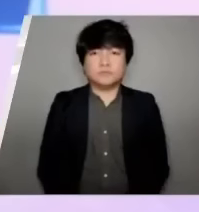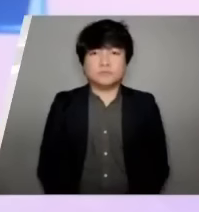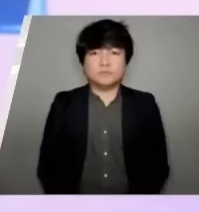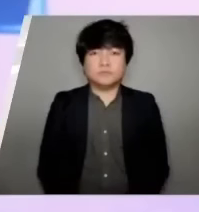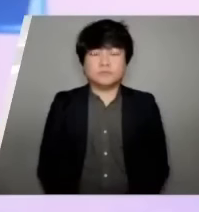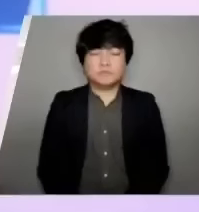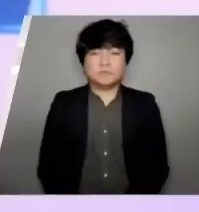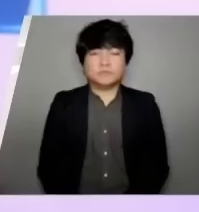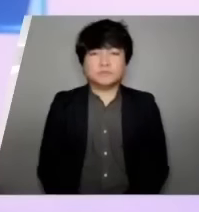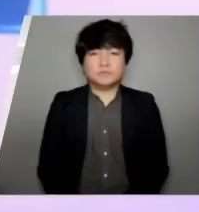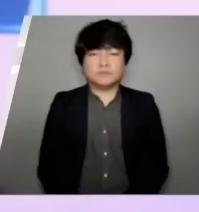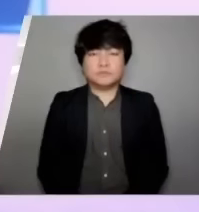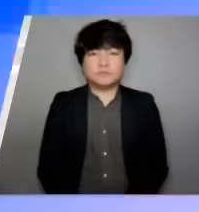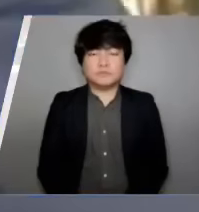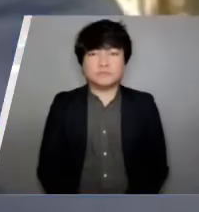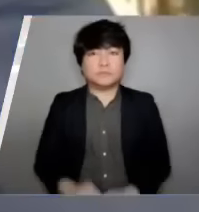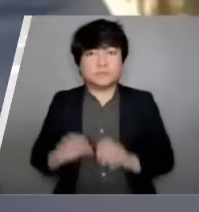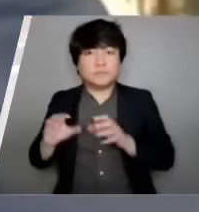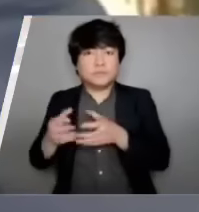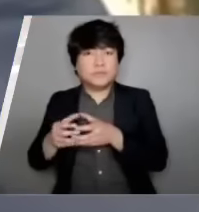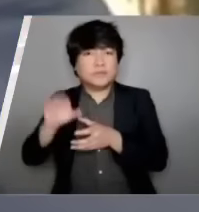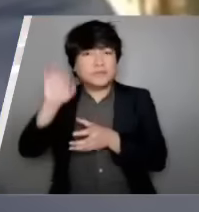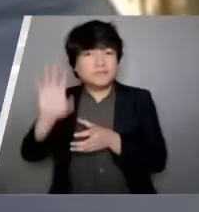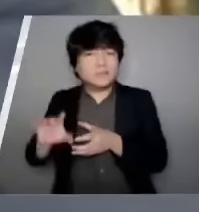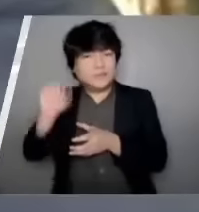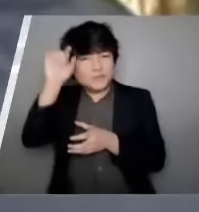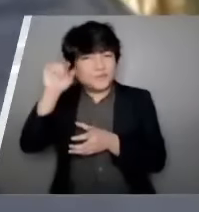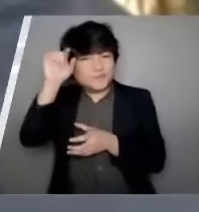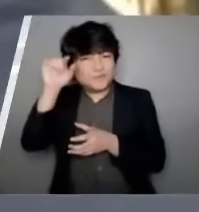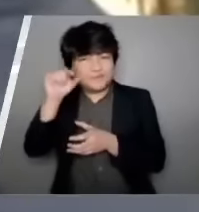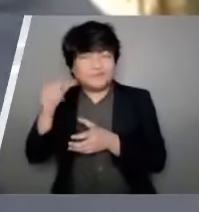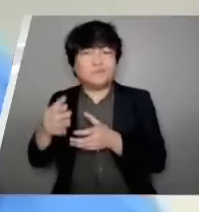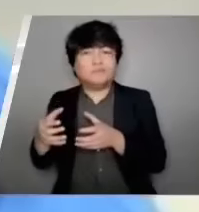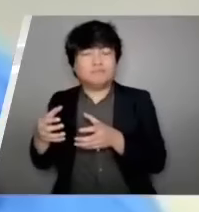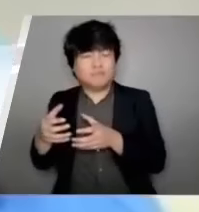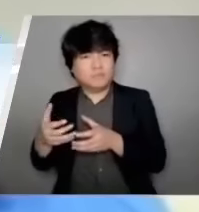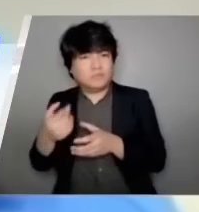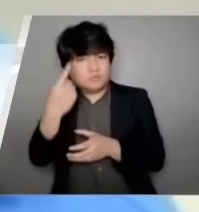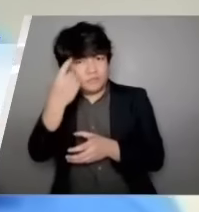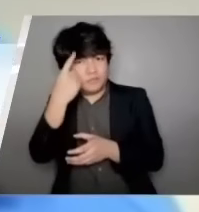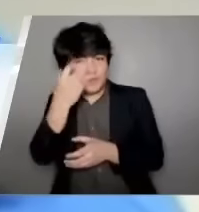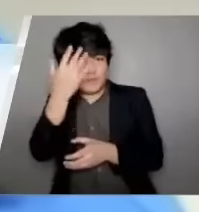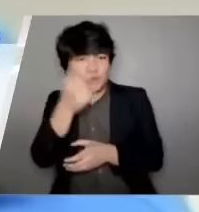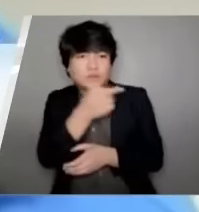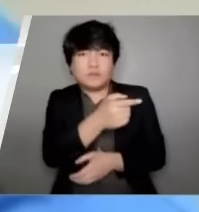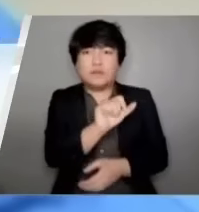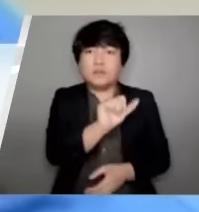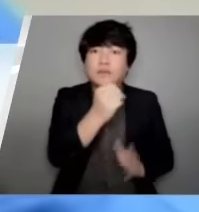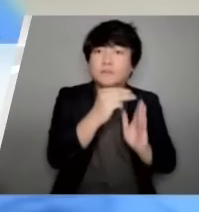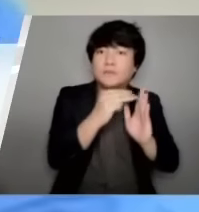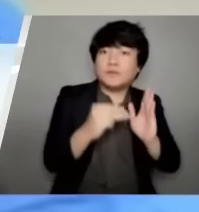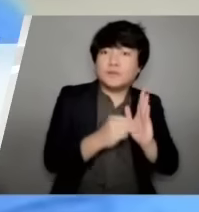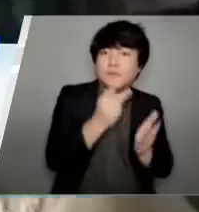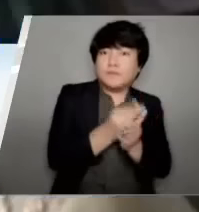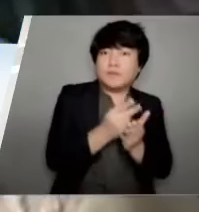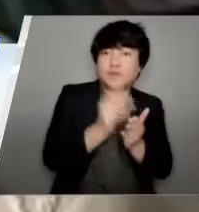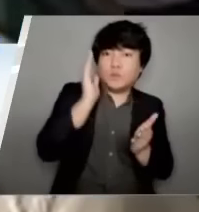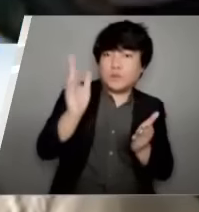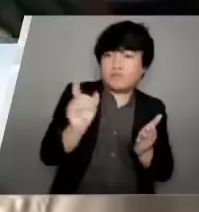Kinwestiyon ng kampo ni Pastor Apollo Quiboloy ang motibo ng mga individual na nag-alok ng 10 milyong pisong pabuya para ituro